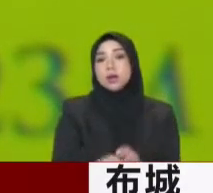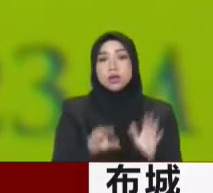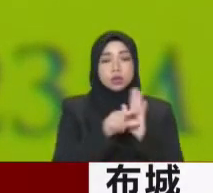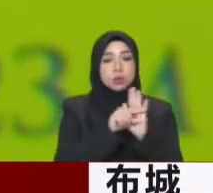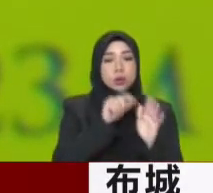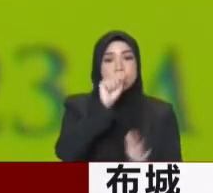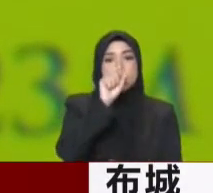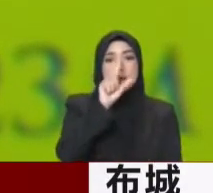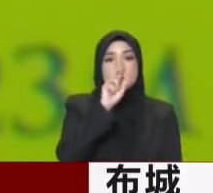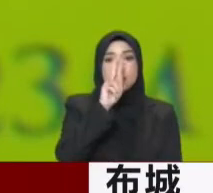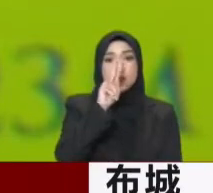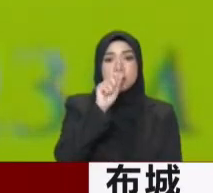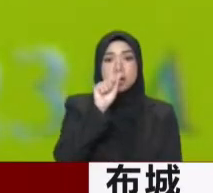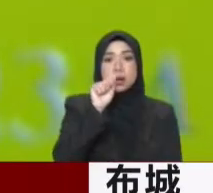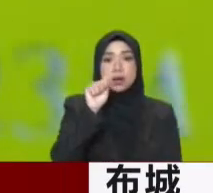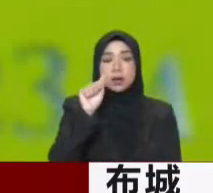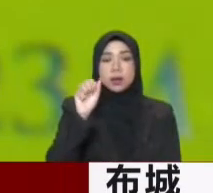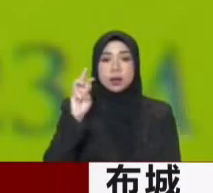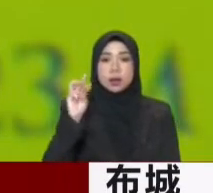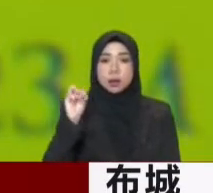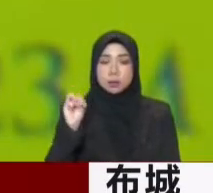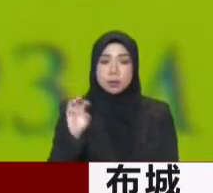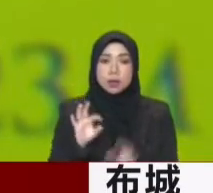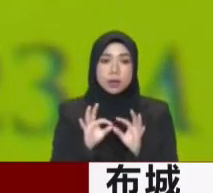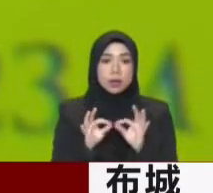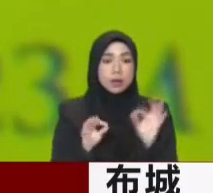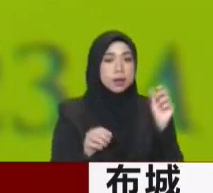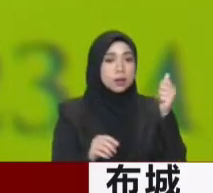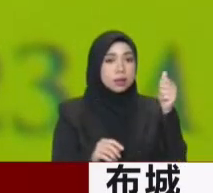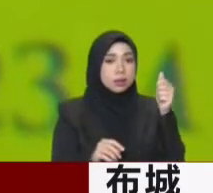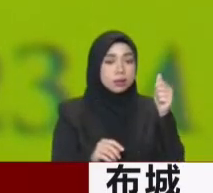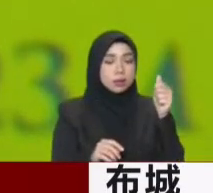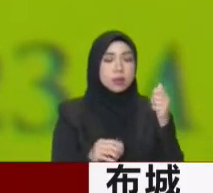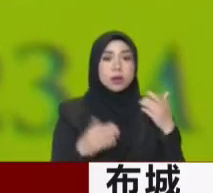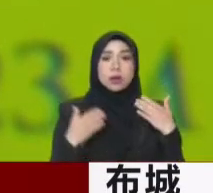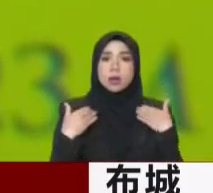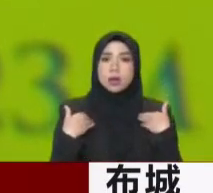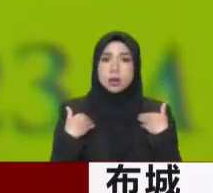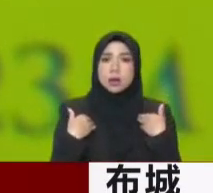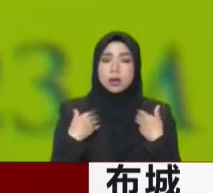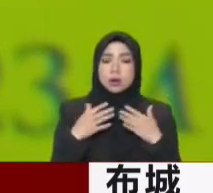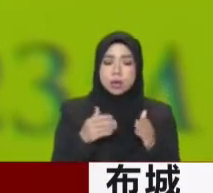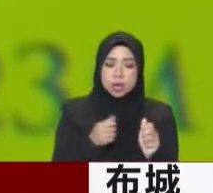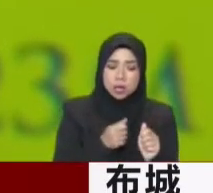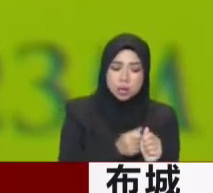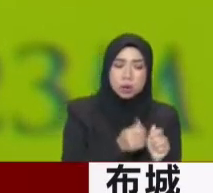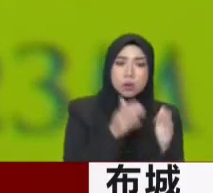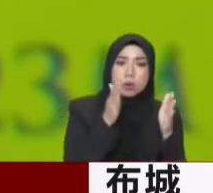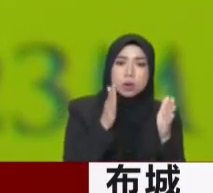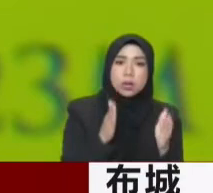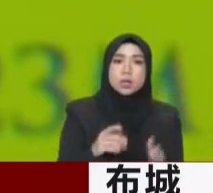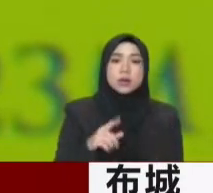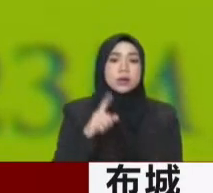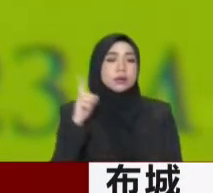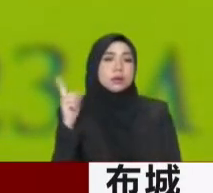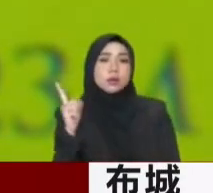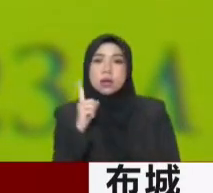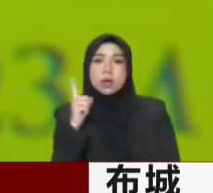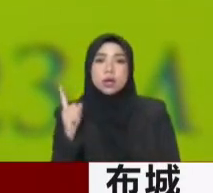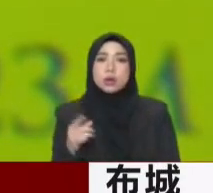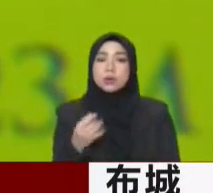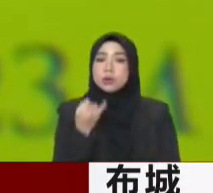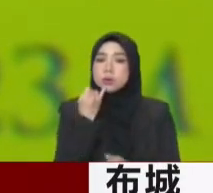bermaksud, janganlah kamu ikuti setiap orang yang banyak bersumpah lagi hina, yang